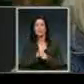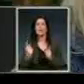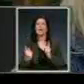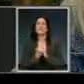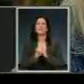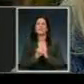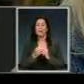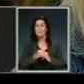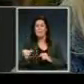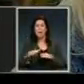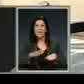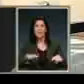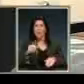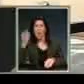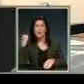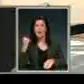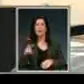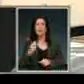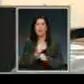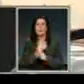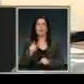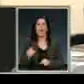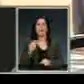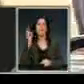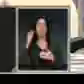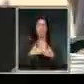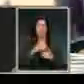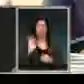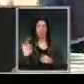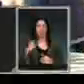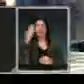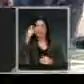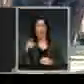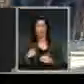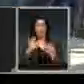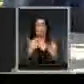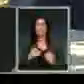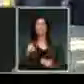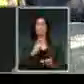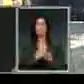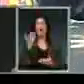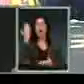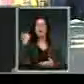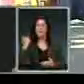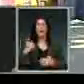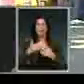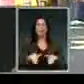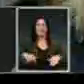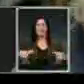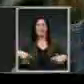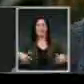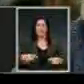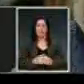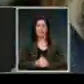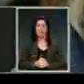הלך ועשה את זה אחרת. אשתו של גולן אגב הכירה אותו כשכבר היה נחה על כיסא גלגלים. מוגבלות זה בראש.